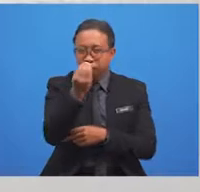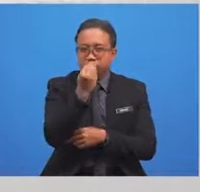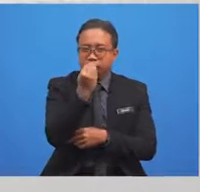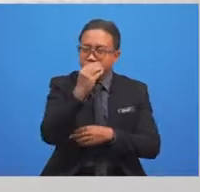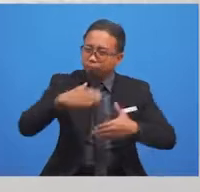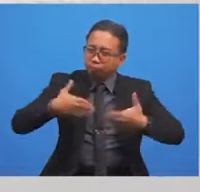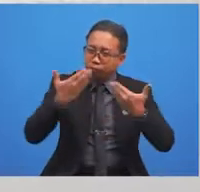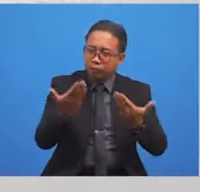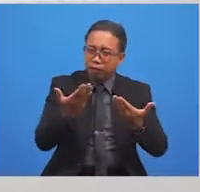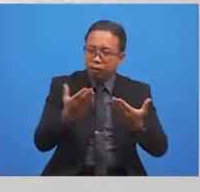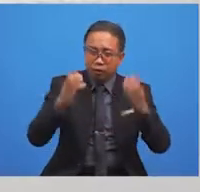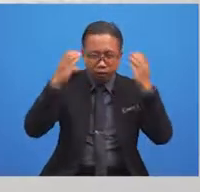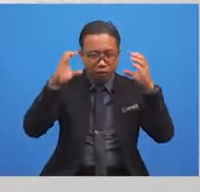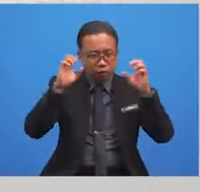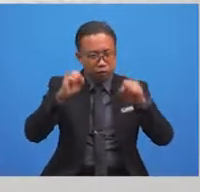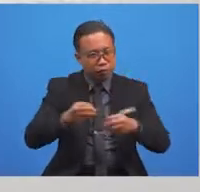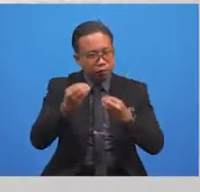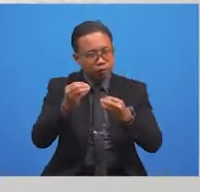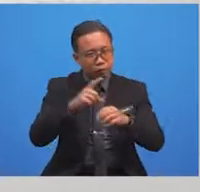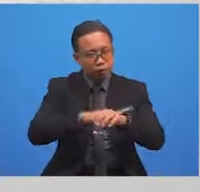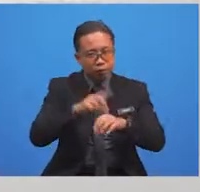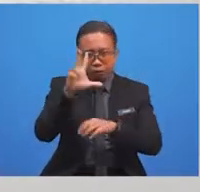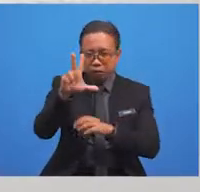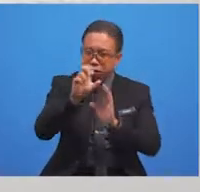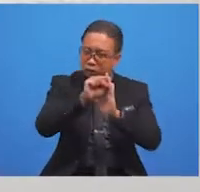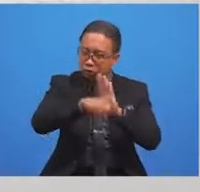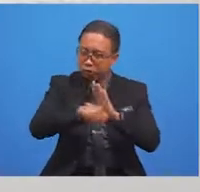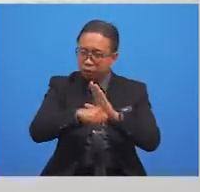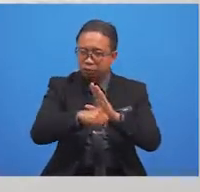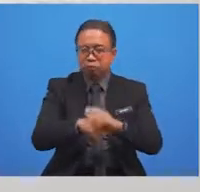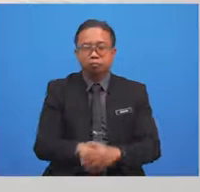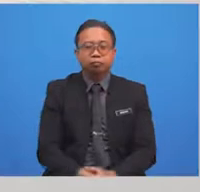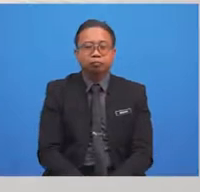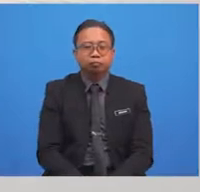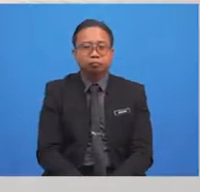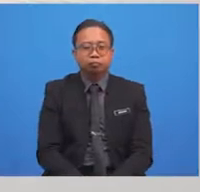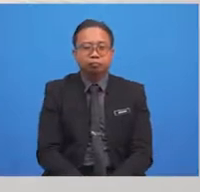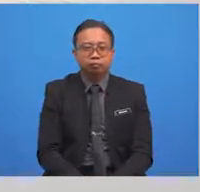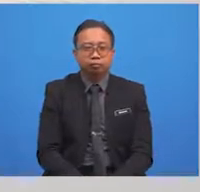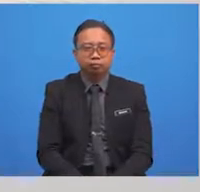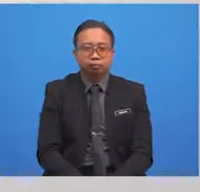pemakanannya. Cikgu beri masa 3 saat dari sekarang.